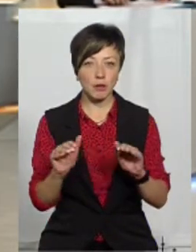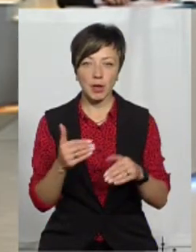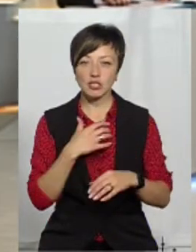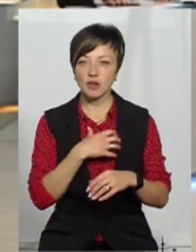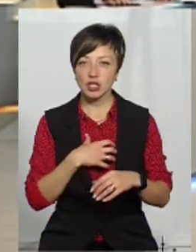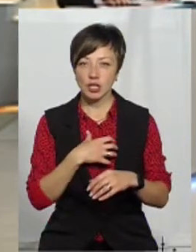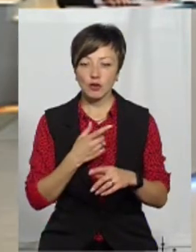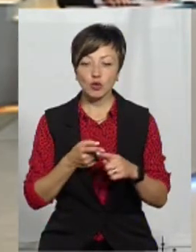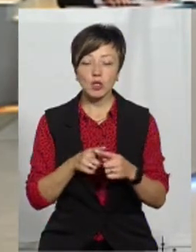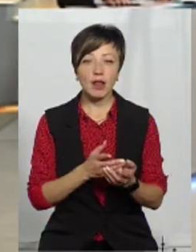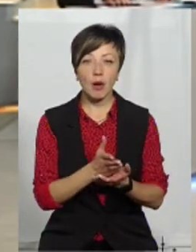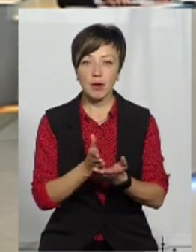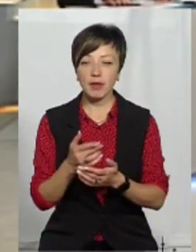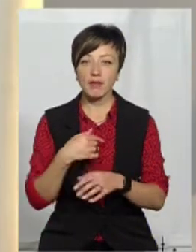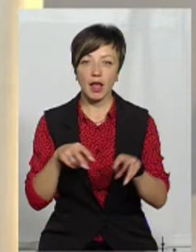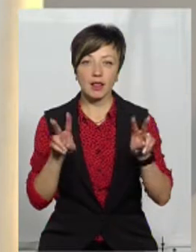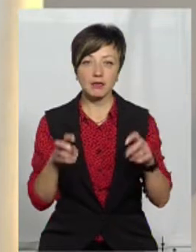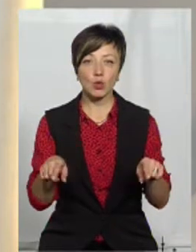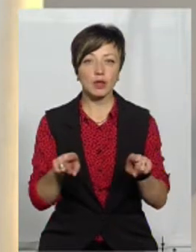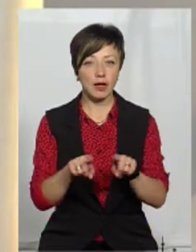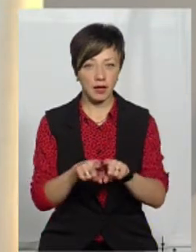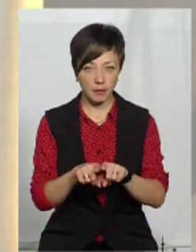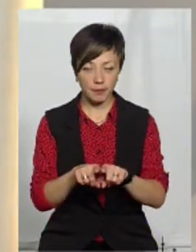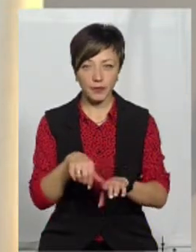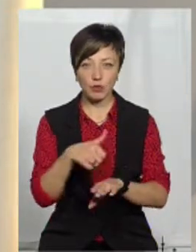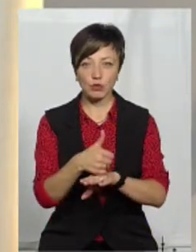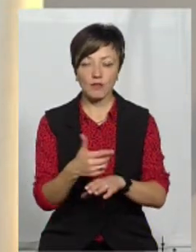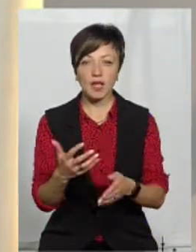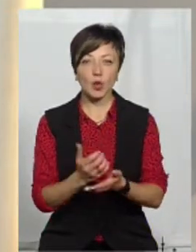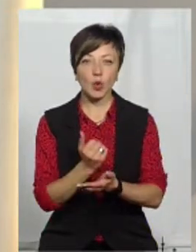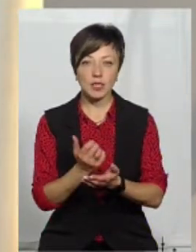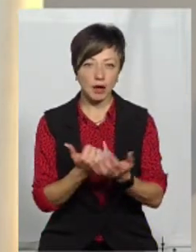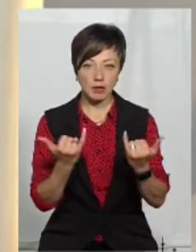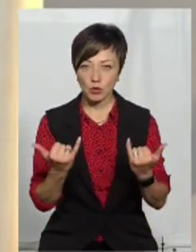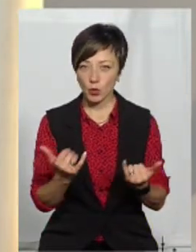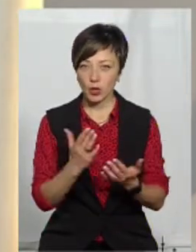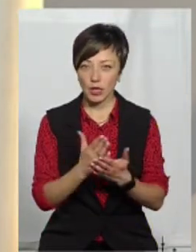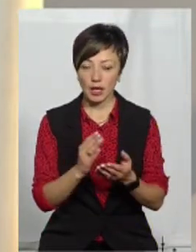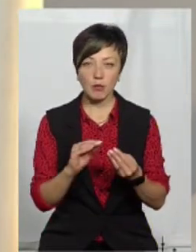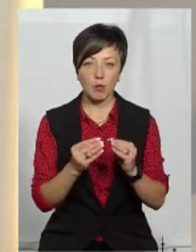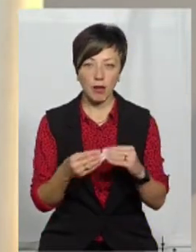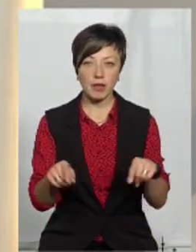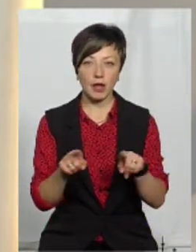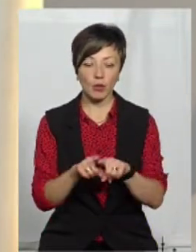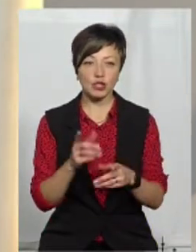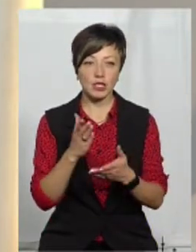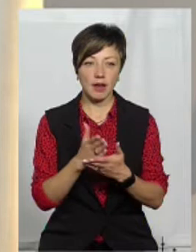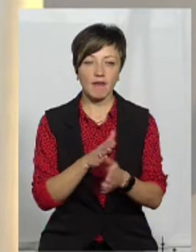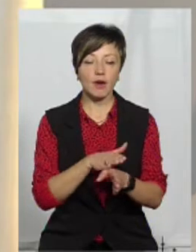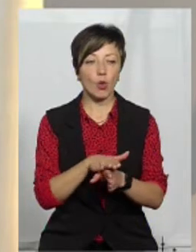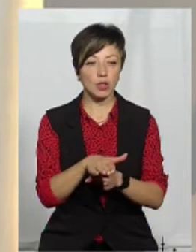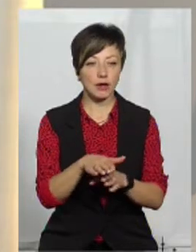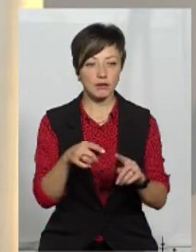щодо названих напрямків, я назву такі основні досягнення, які сьогодні є, і проблеми, які також є.